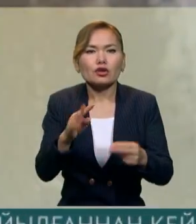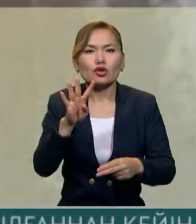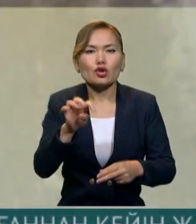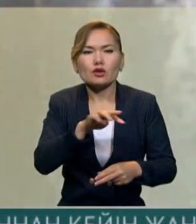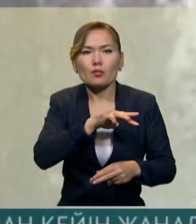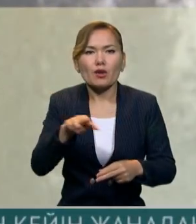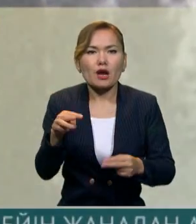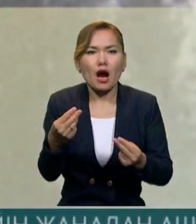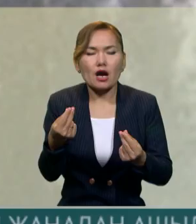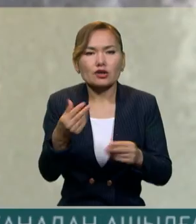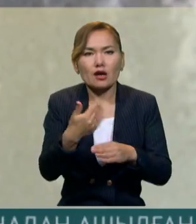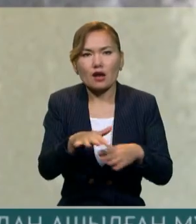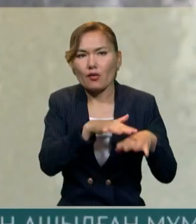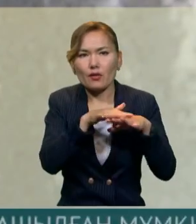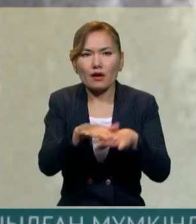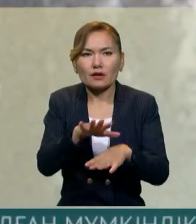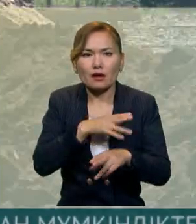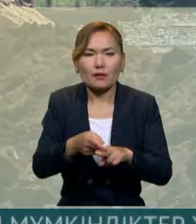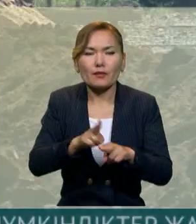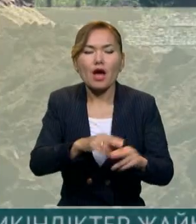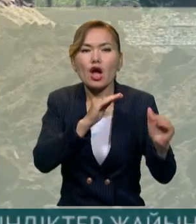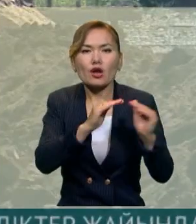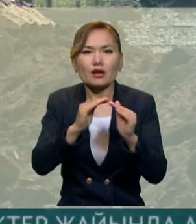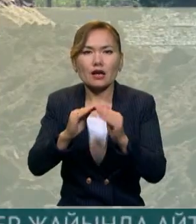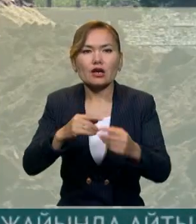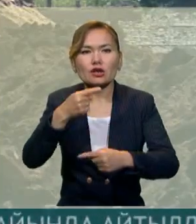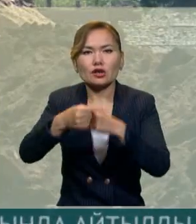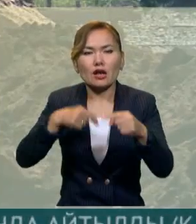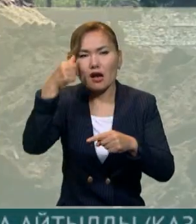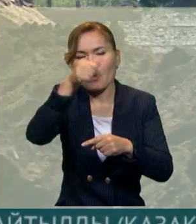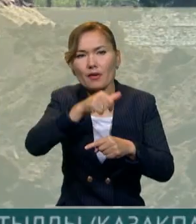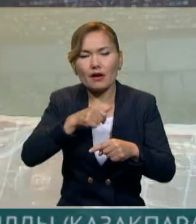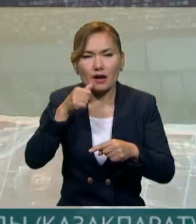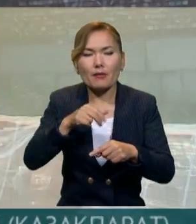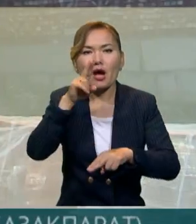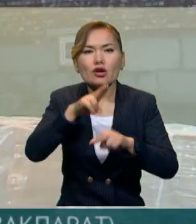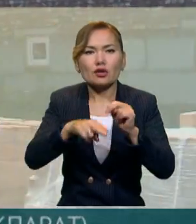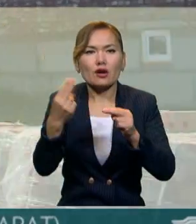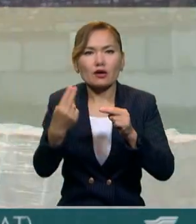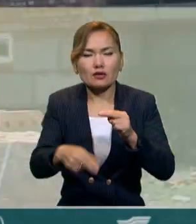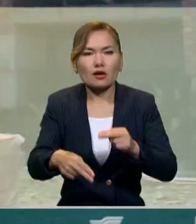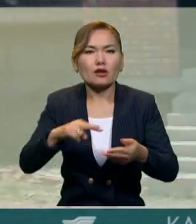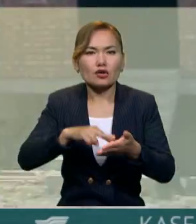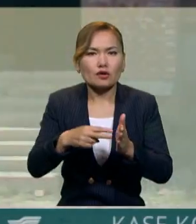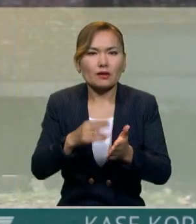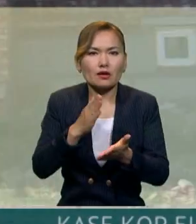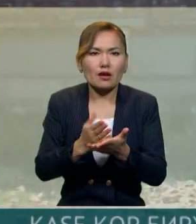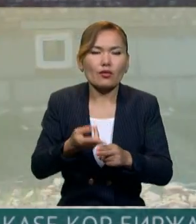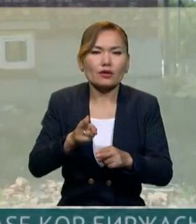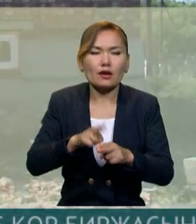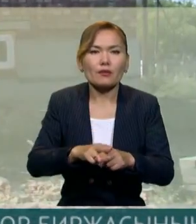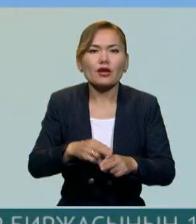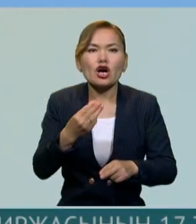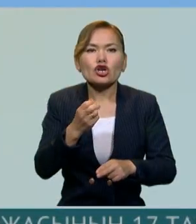қазынадан 400 миллион теңгеден астам қаржы бөлінді. Аталған үйлер келер жылы халық игілігіне беріледі деп жоспарланып отыр. Айта кету керек,